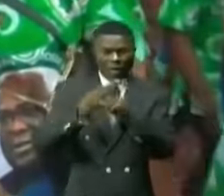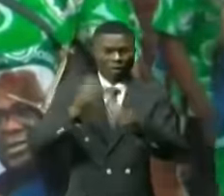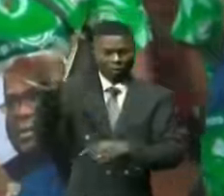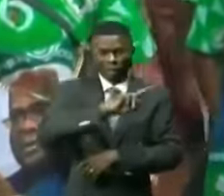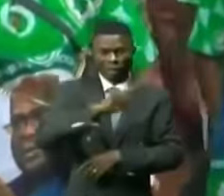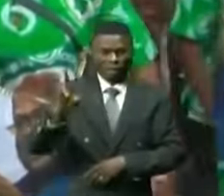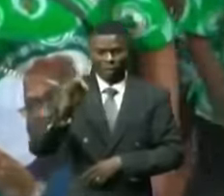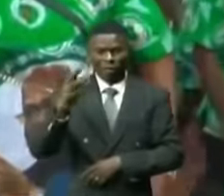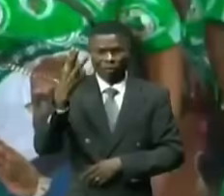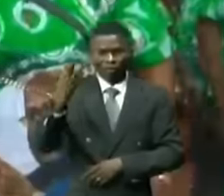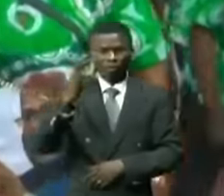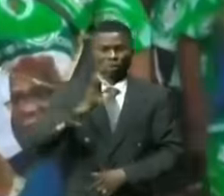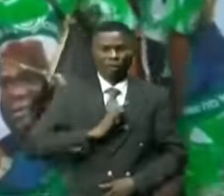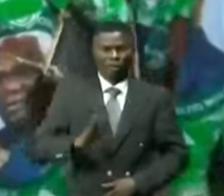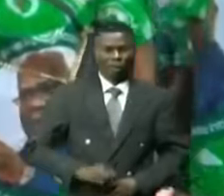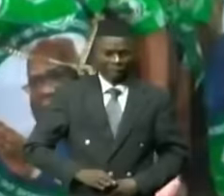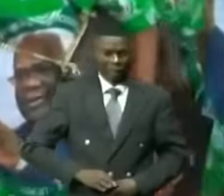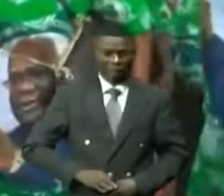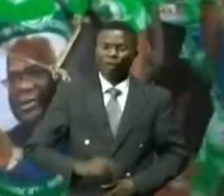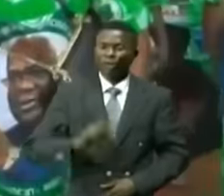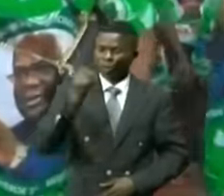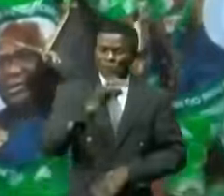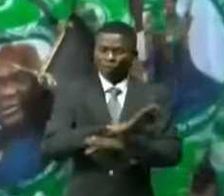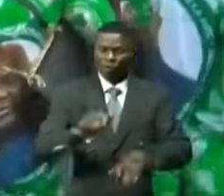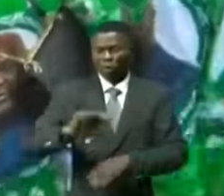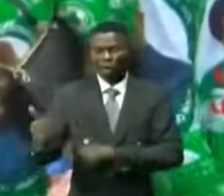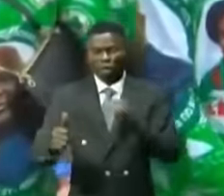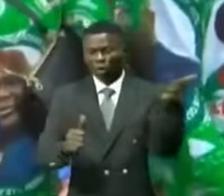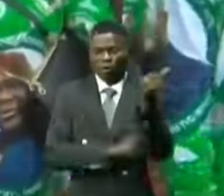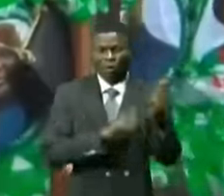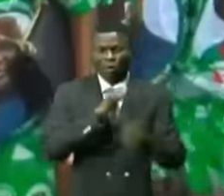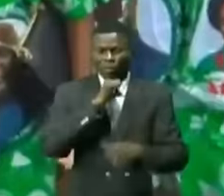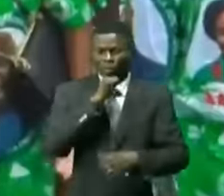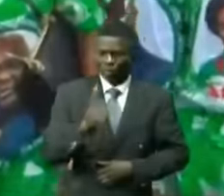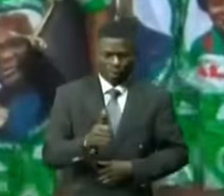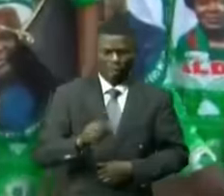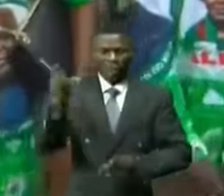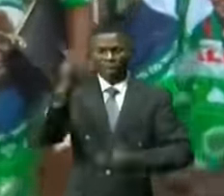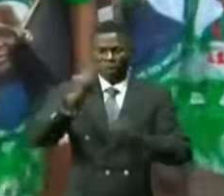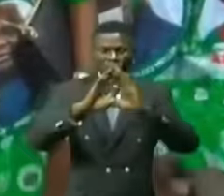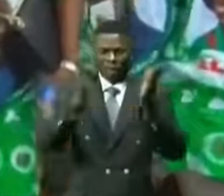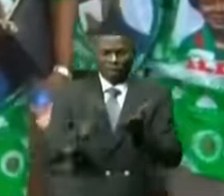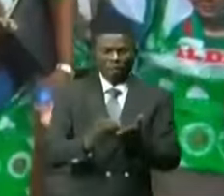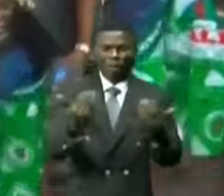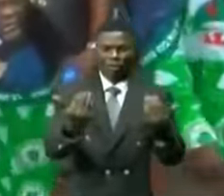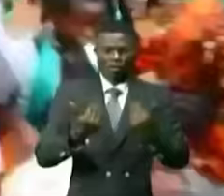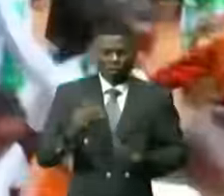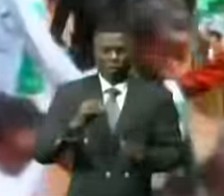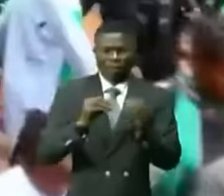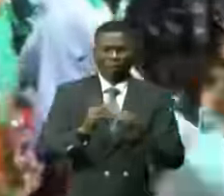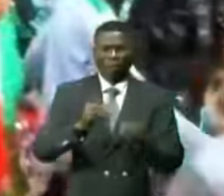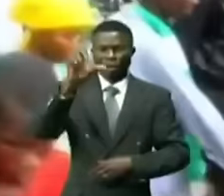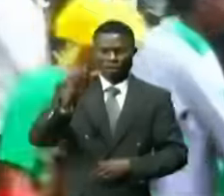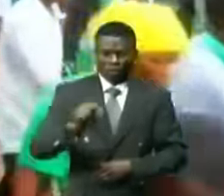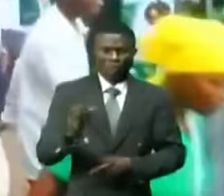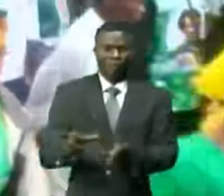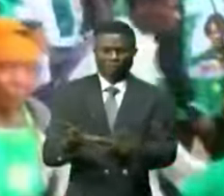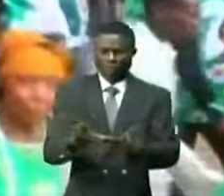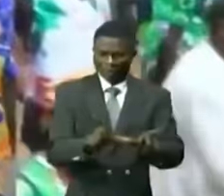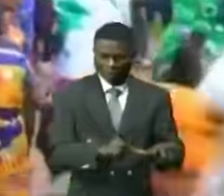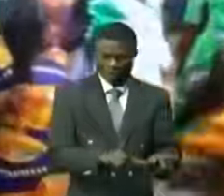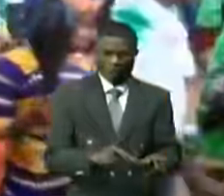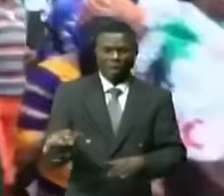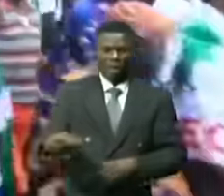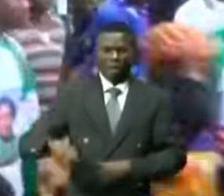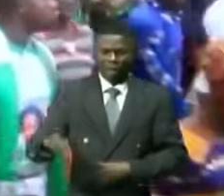23, Fatih Betoumien. Toute la population vote pour le numéro 20. Lualaba est une